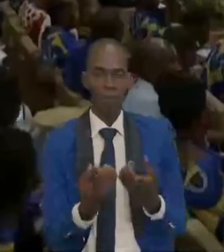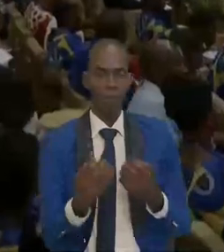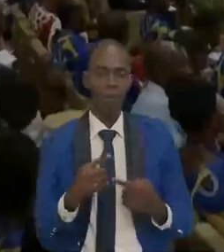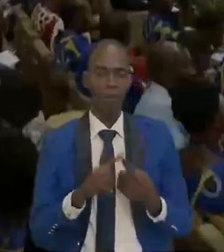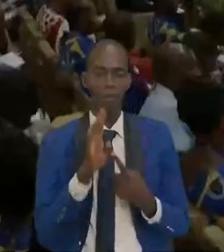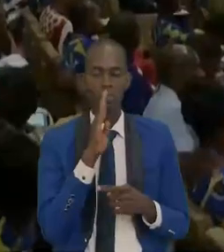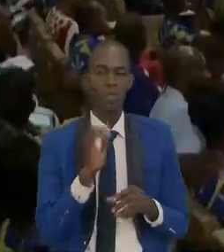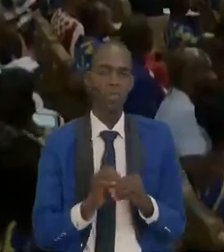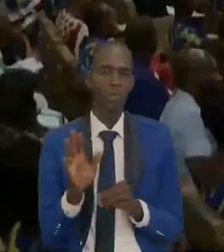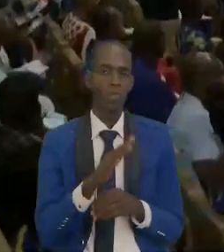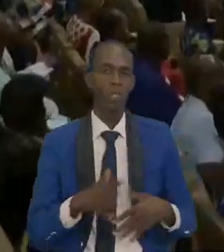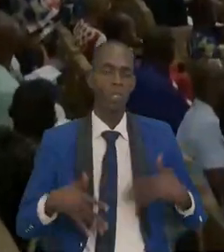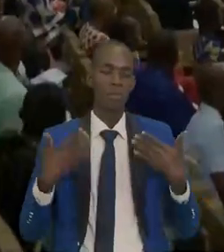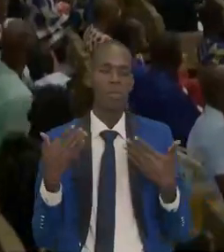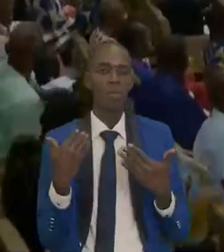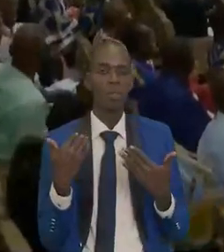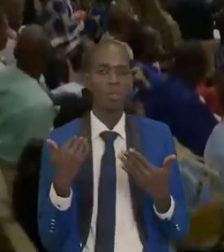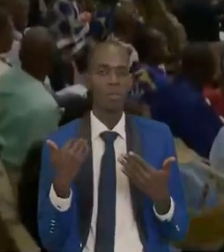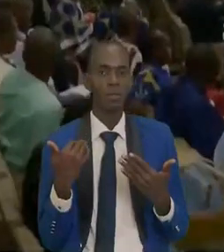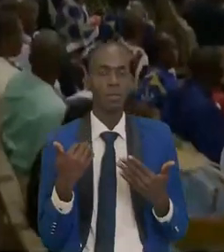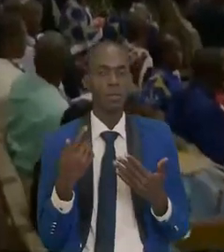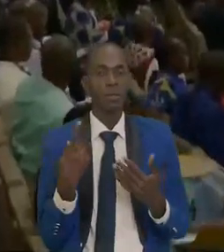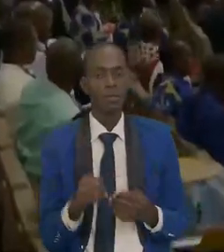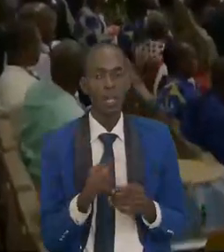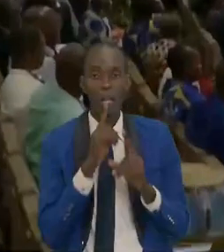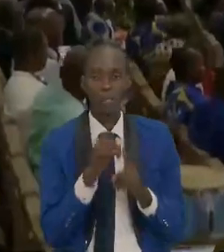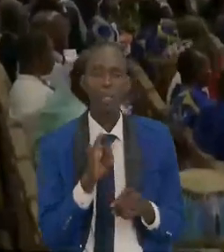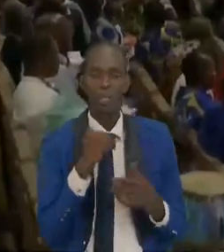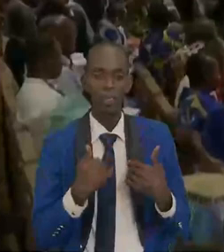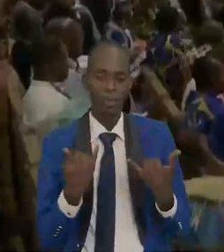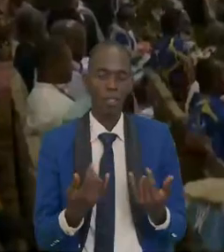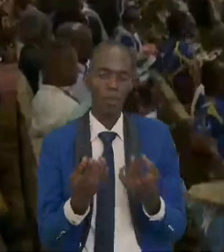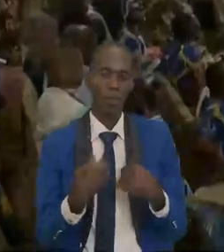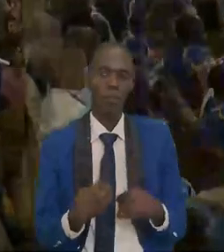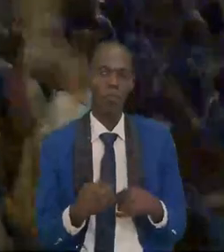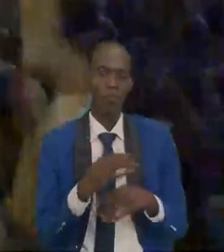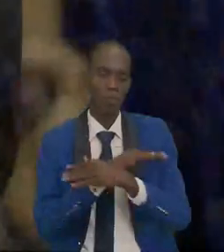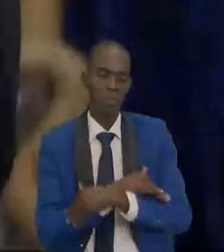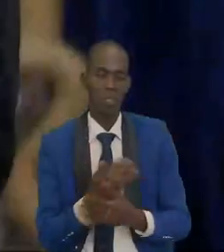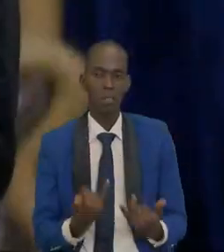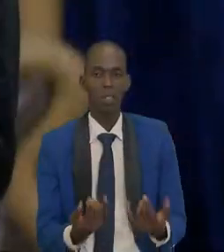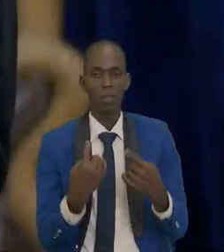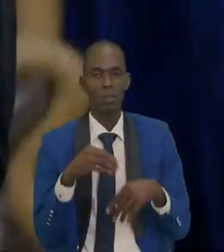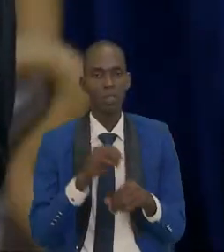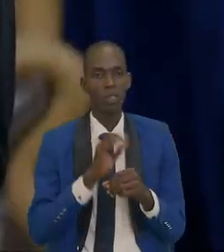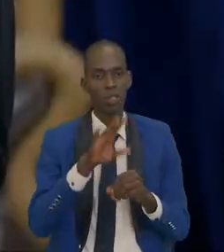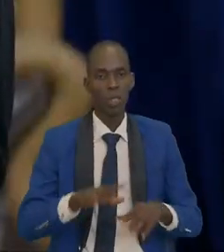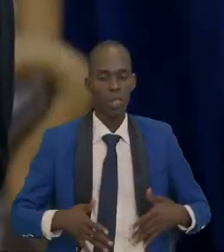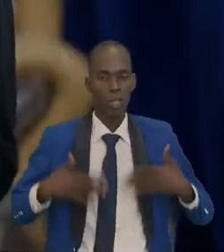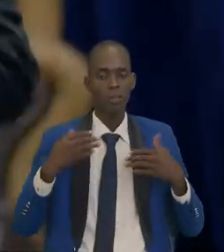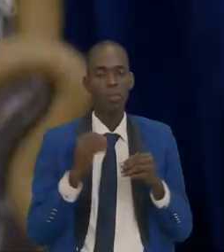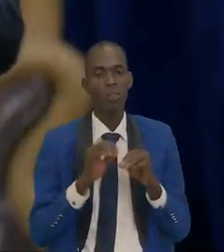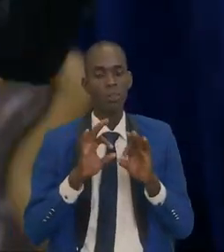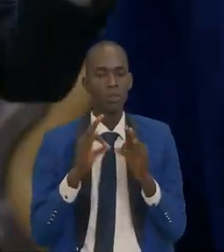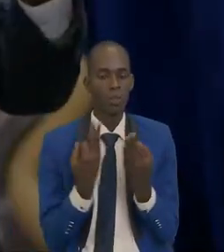venue dans ta vie, dans ta famille, dans ton église locale, dans notre pays